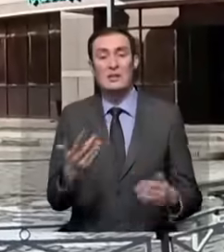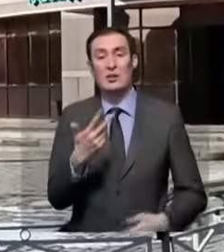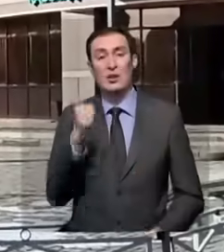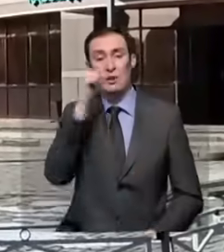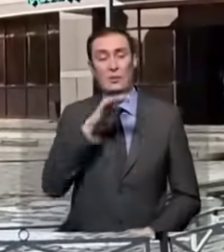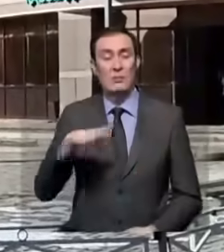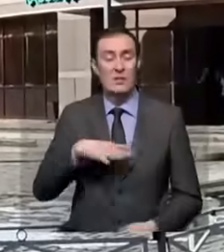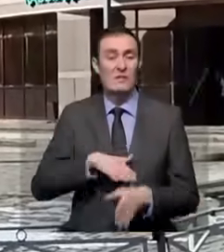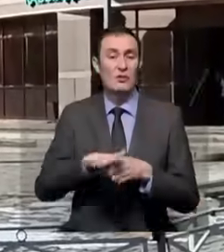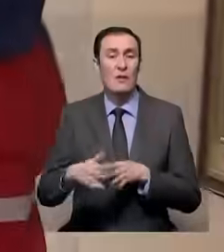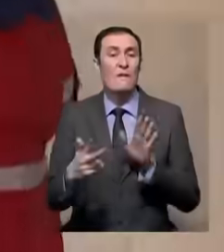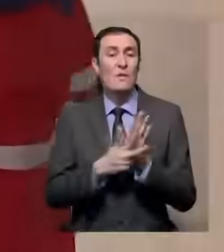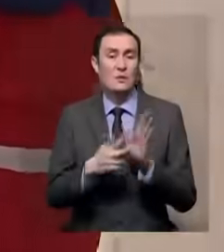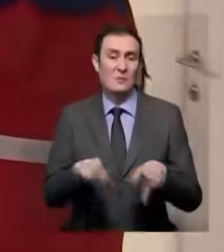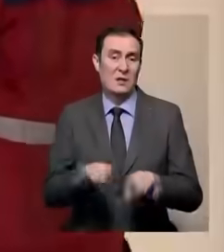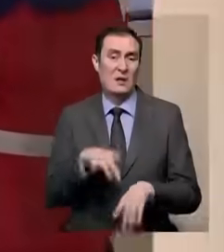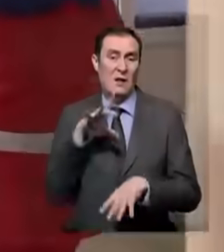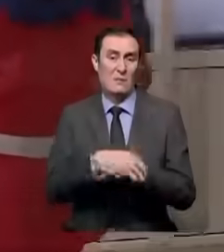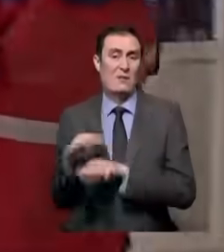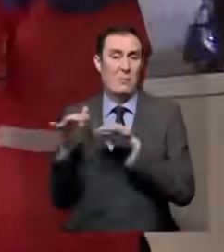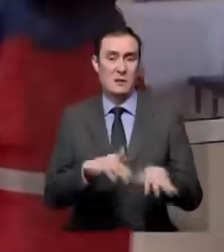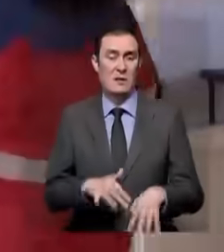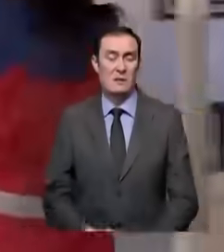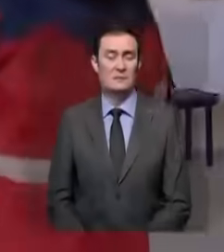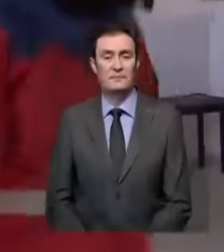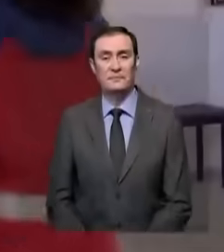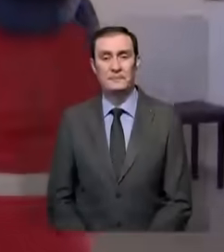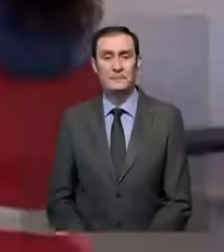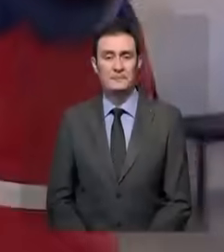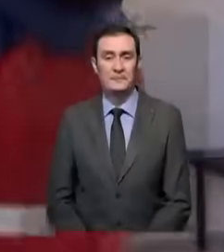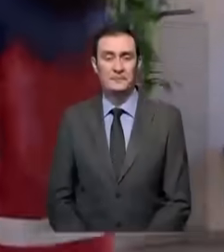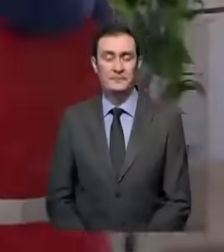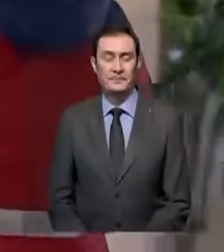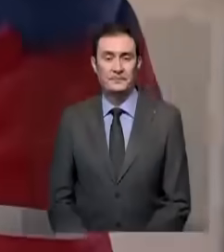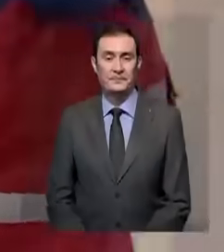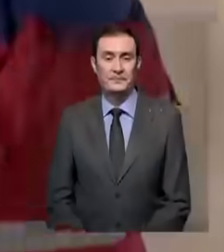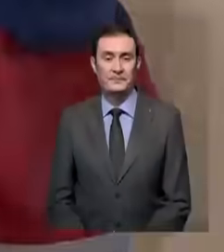3 года было совершено 8 подобных нападений. Бутагоз Базарбаева, 24 кейзы.